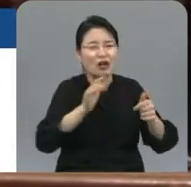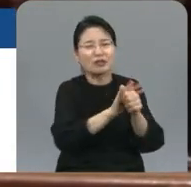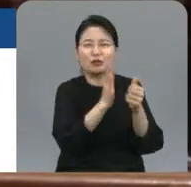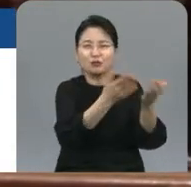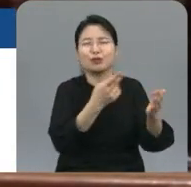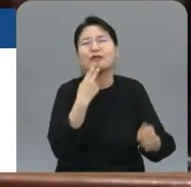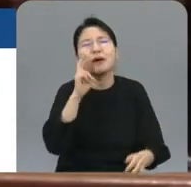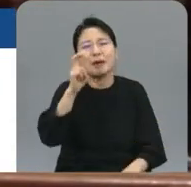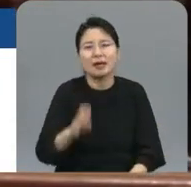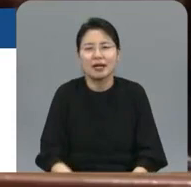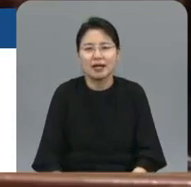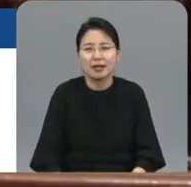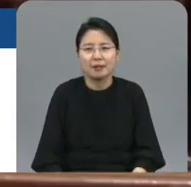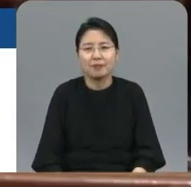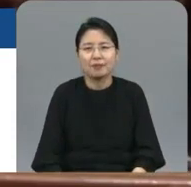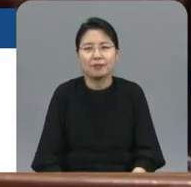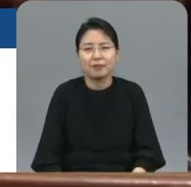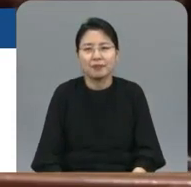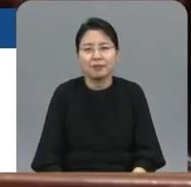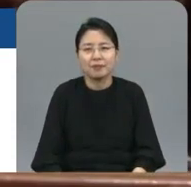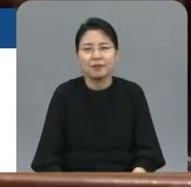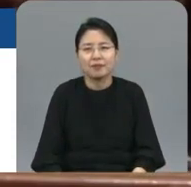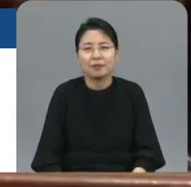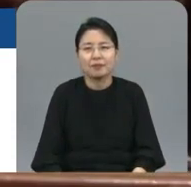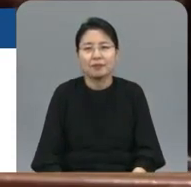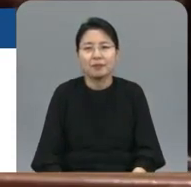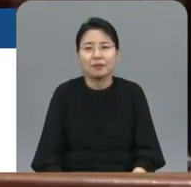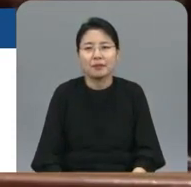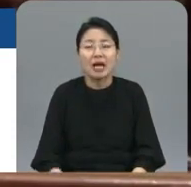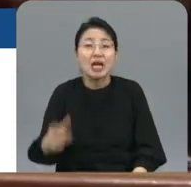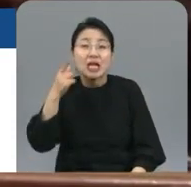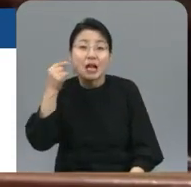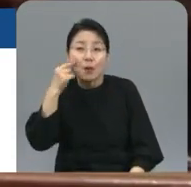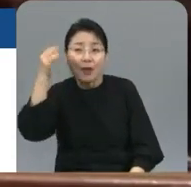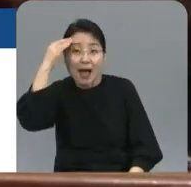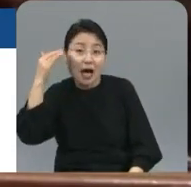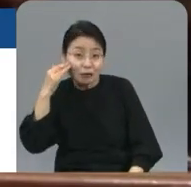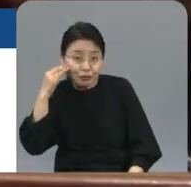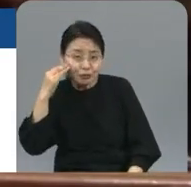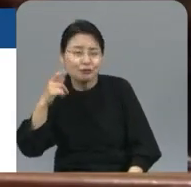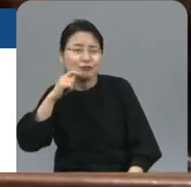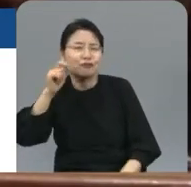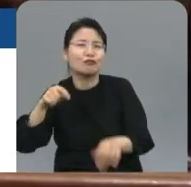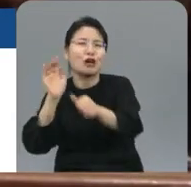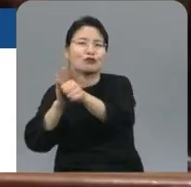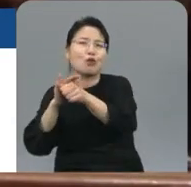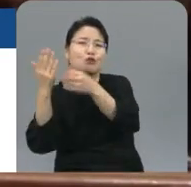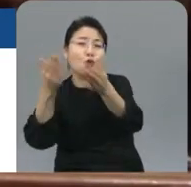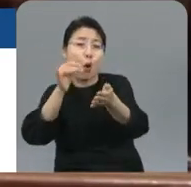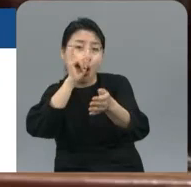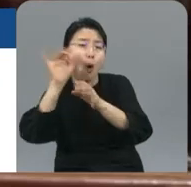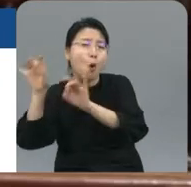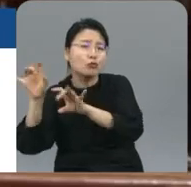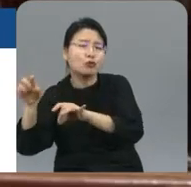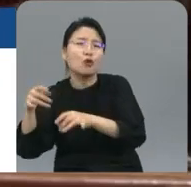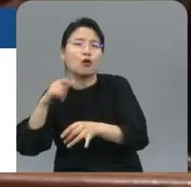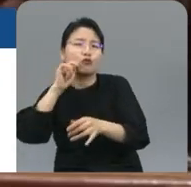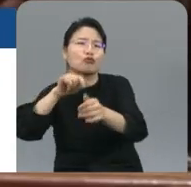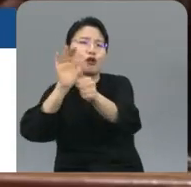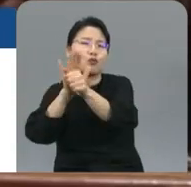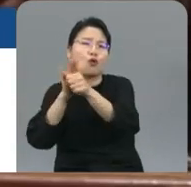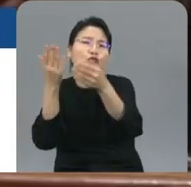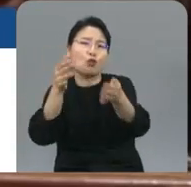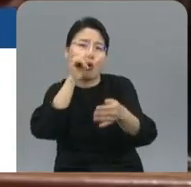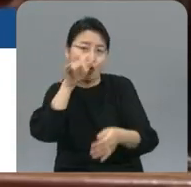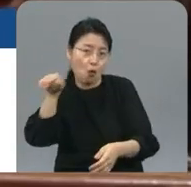Berikan mengatakan bahwa selain Korea Selatan dan Jepang Australia pun menyadari pentingnya pemberian bantuan untuk Ukraina dan Cina dapat merasakan